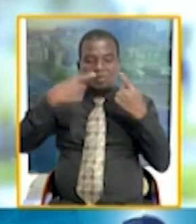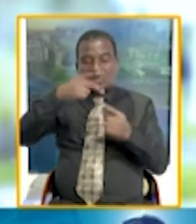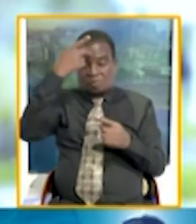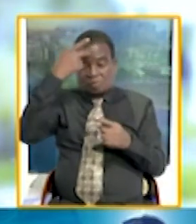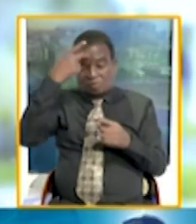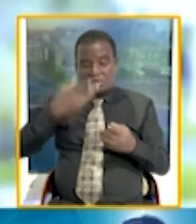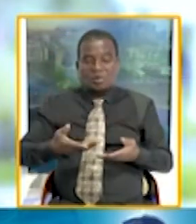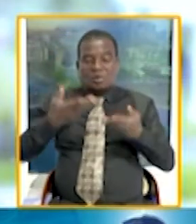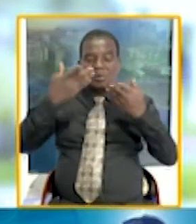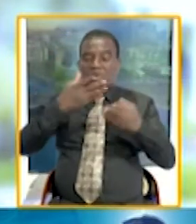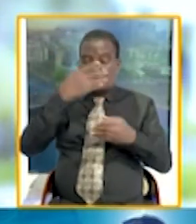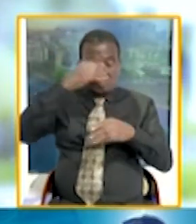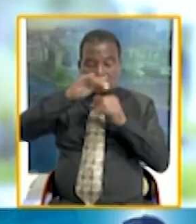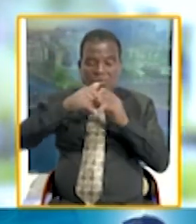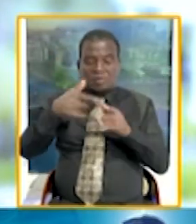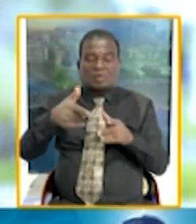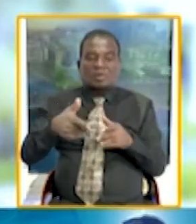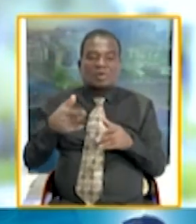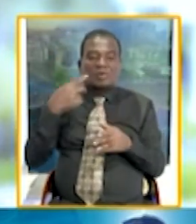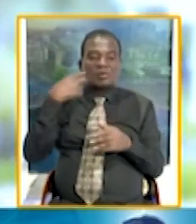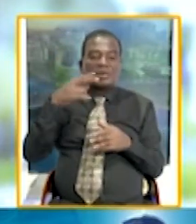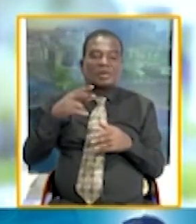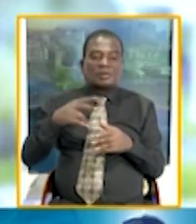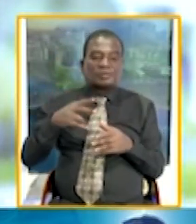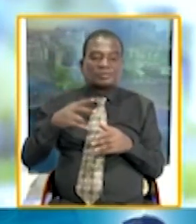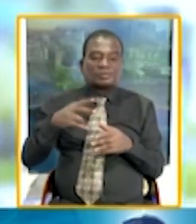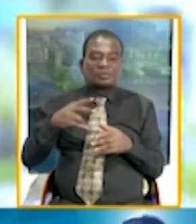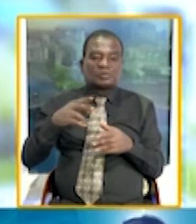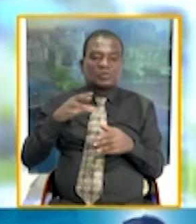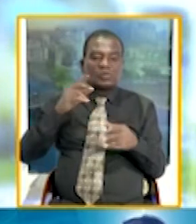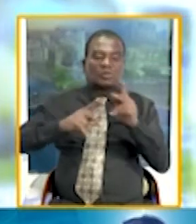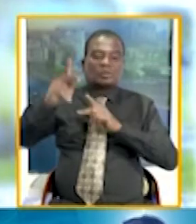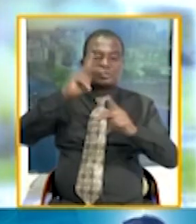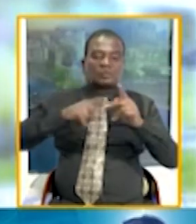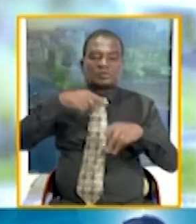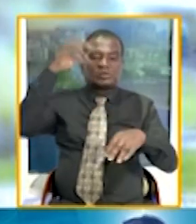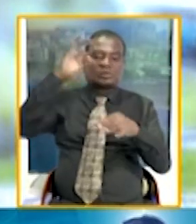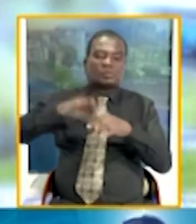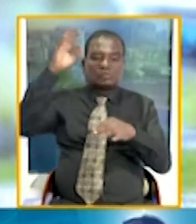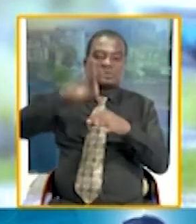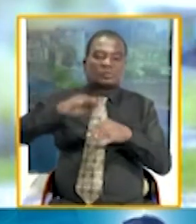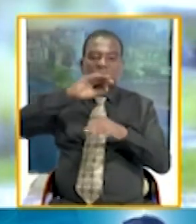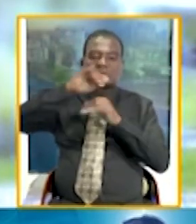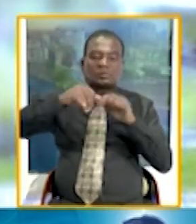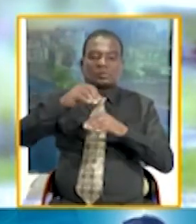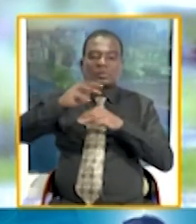camp s'active pour relever le défi de l'état-major des différents partis aux populations qui votent. Tout le monde est mis à contribution